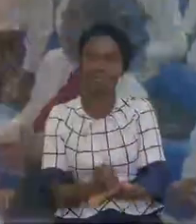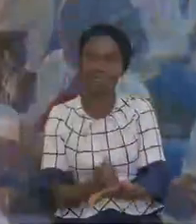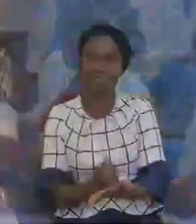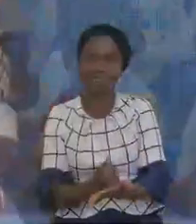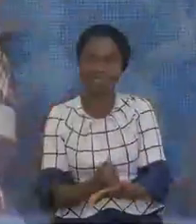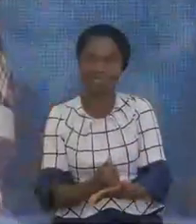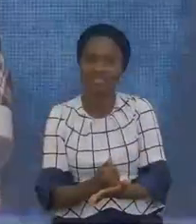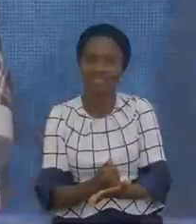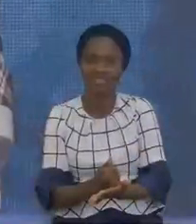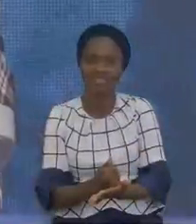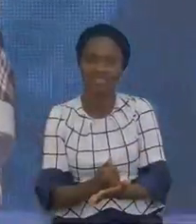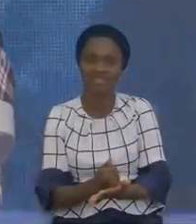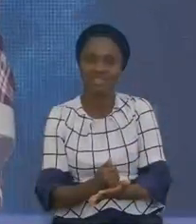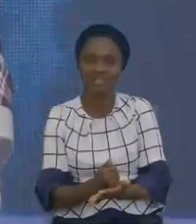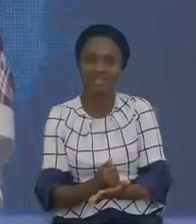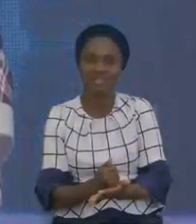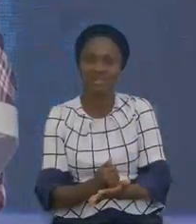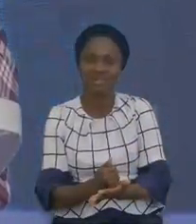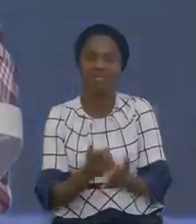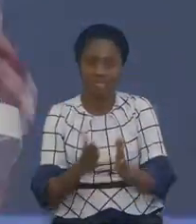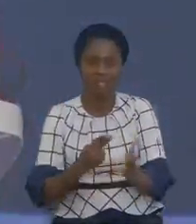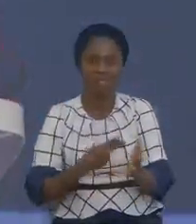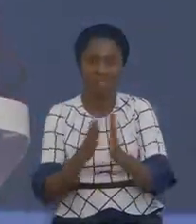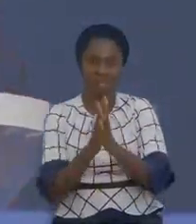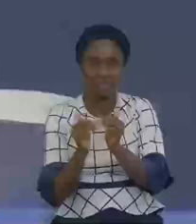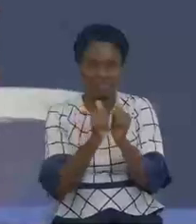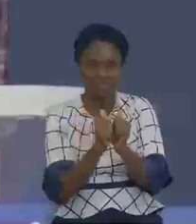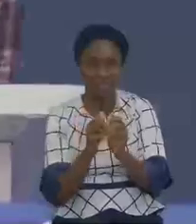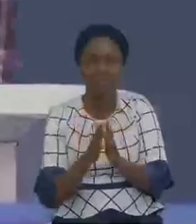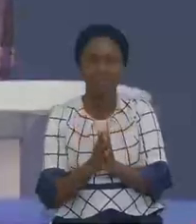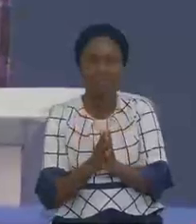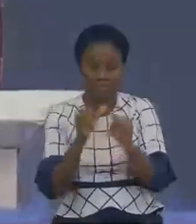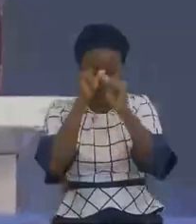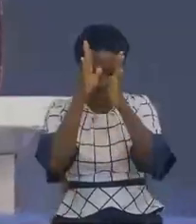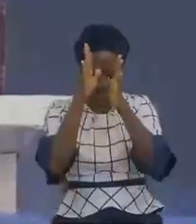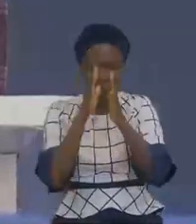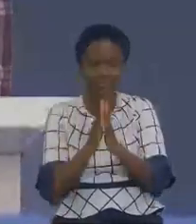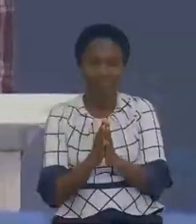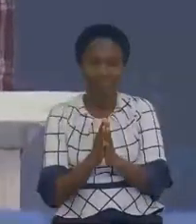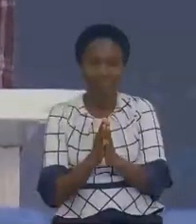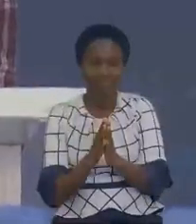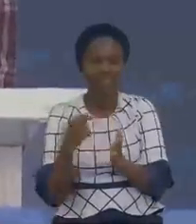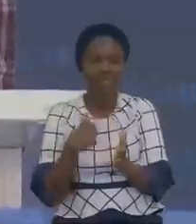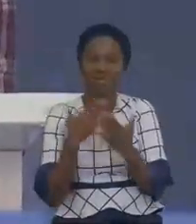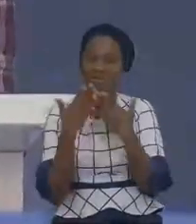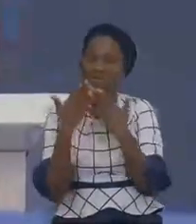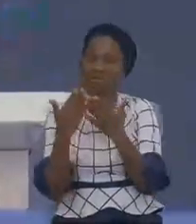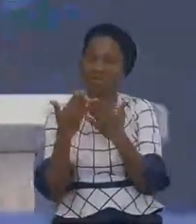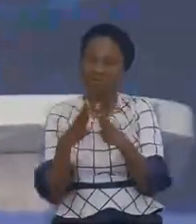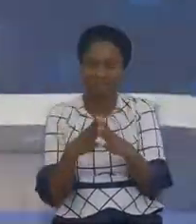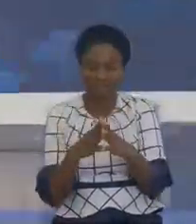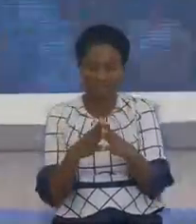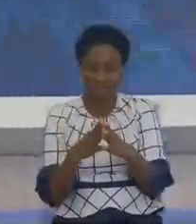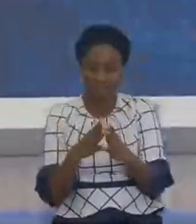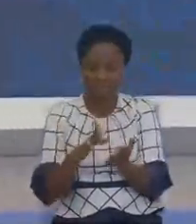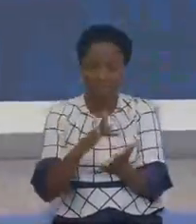Prions ensemble. Père, nous te remercions. Un jour glorieux, un